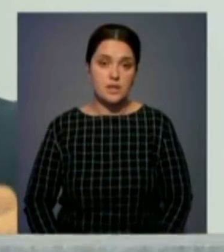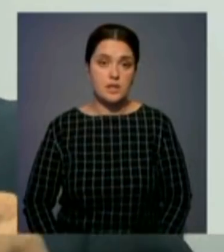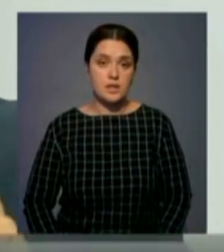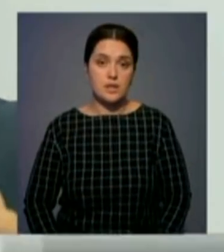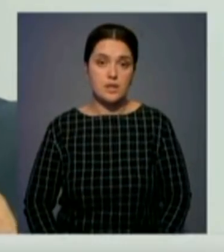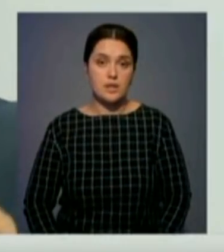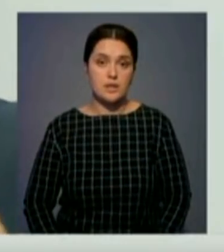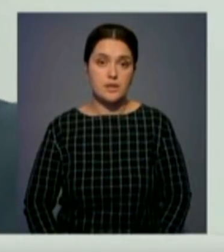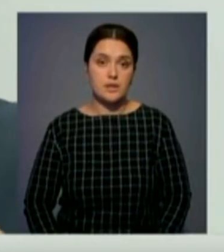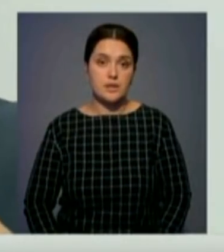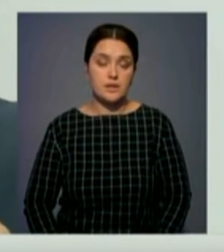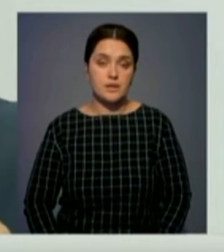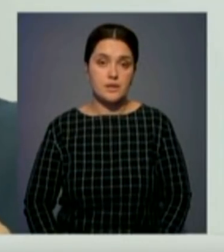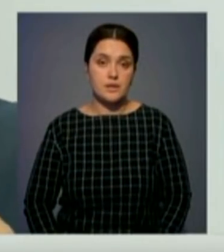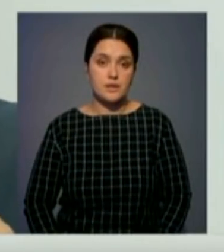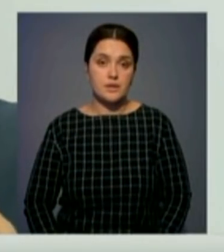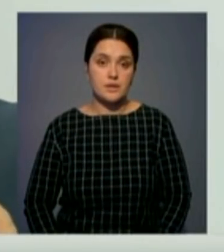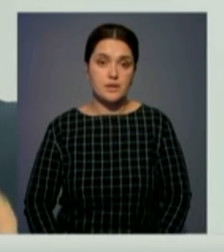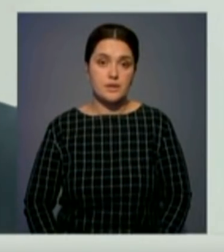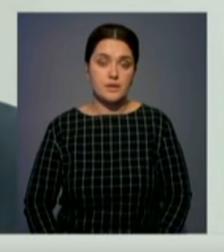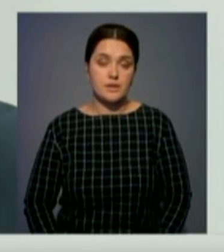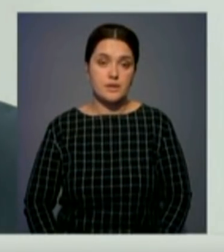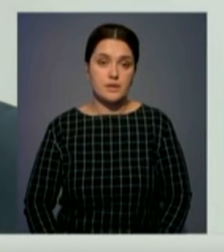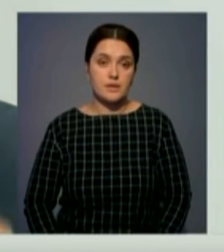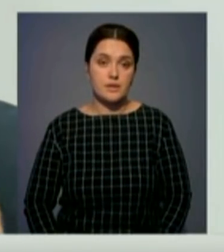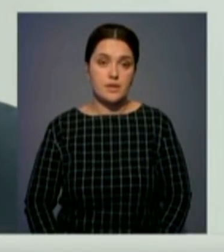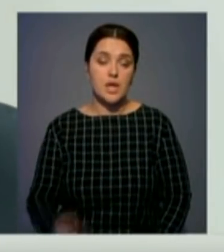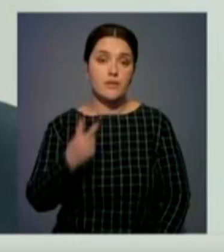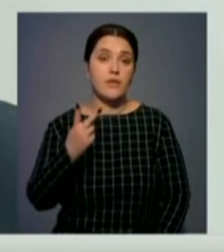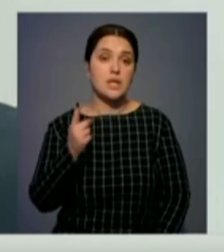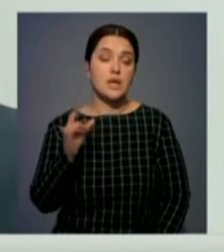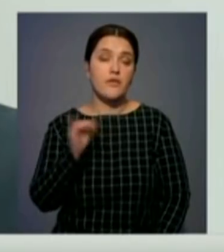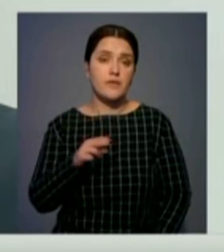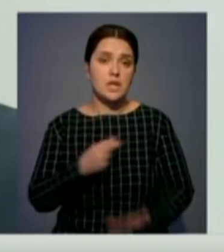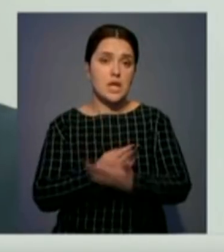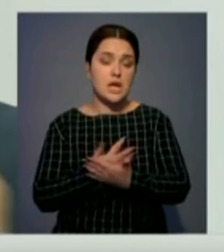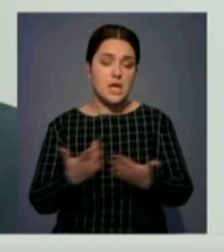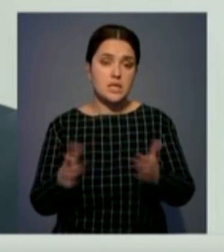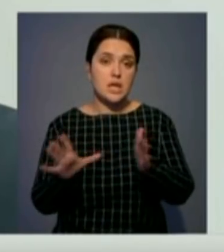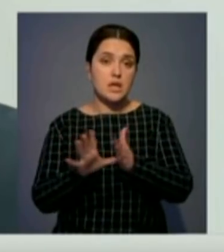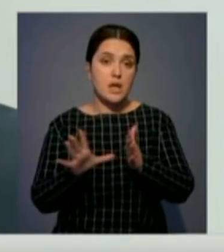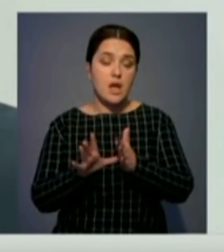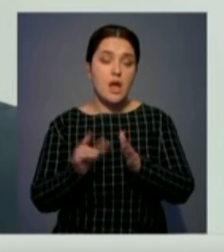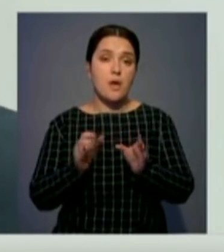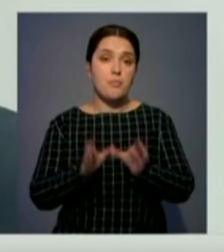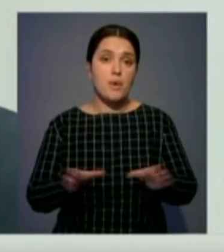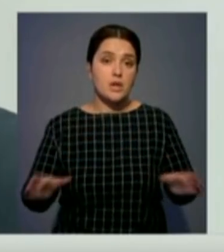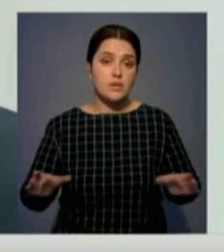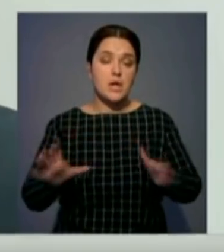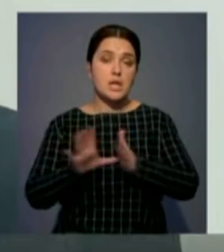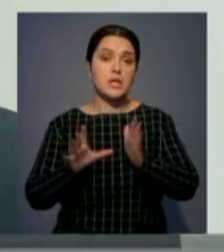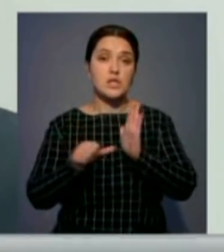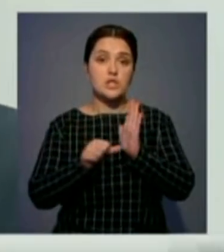только тарифов по теплу. Электрическая 6, по мощности 70. Но эта